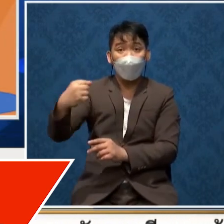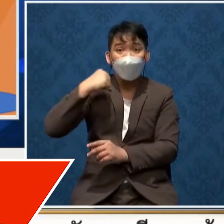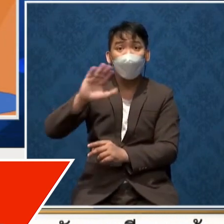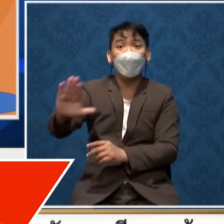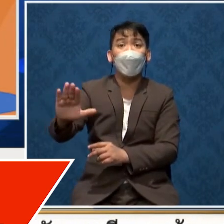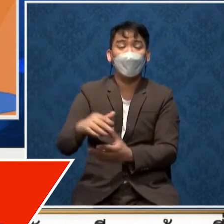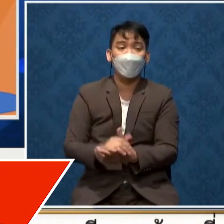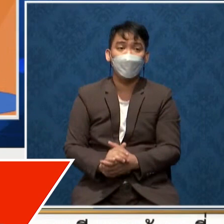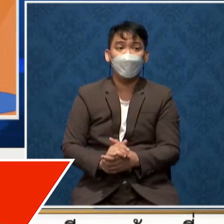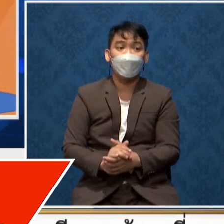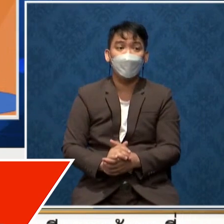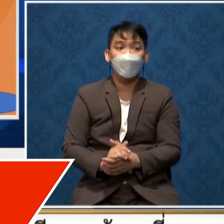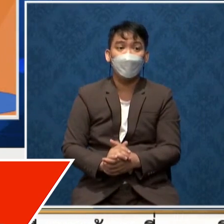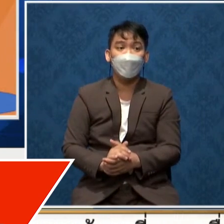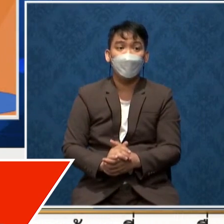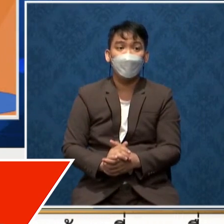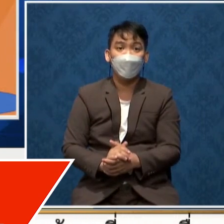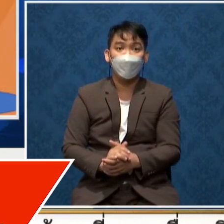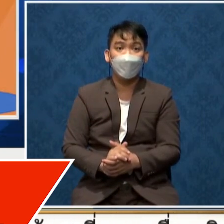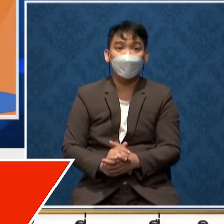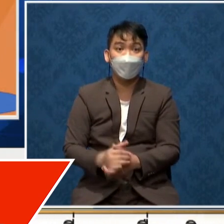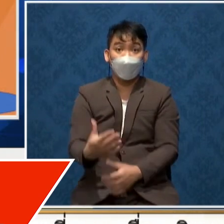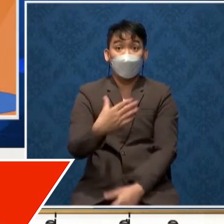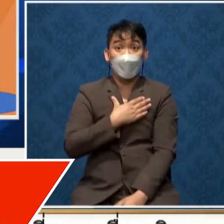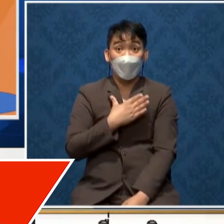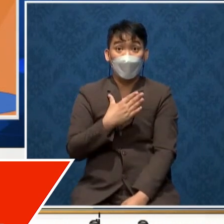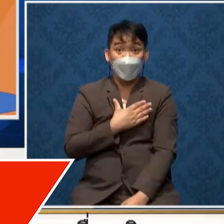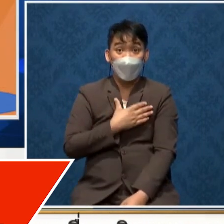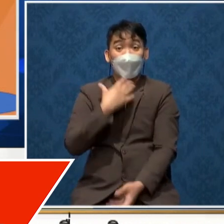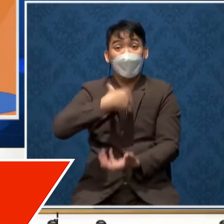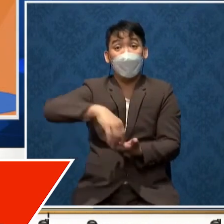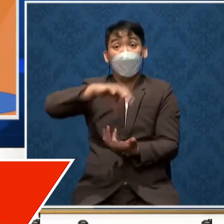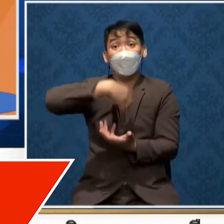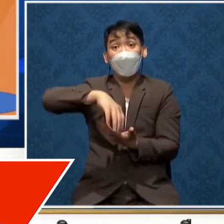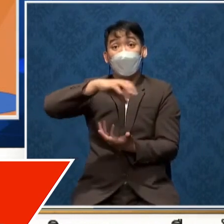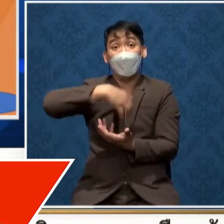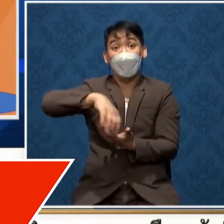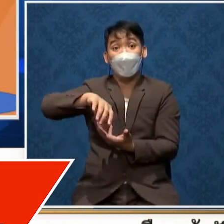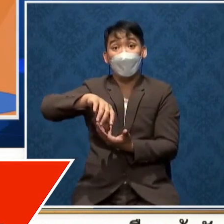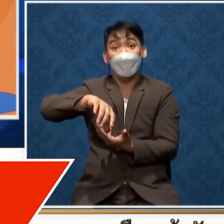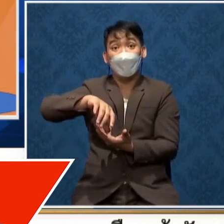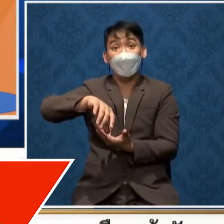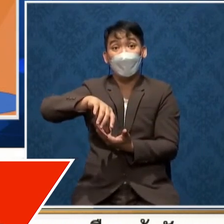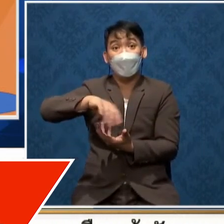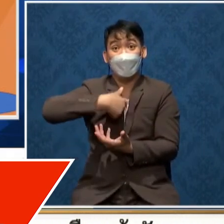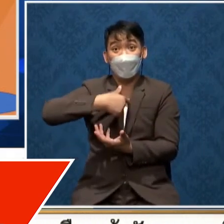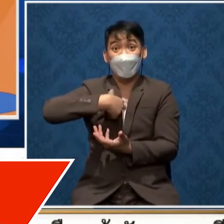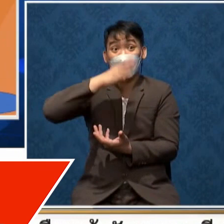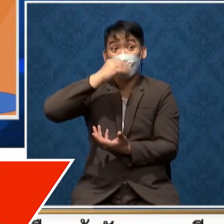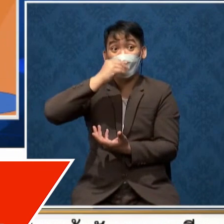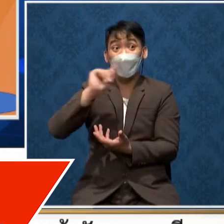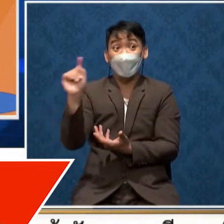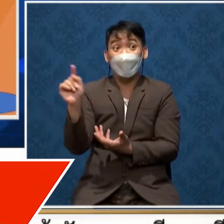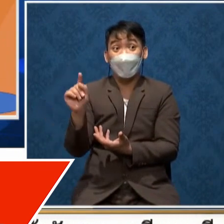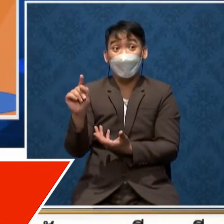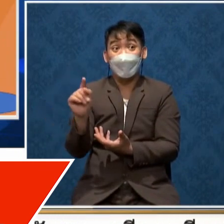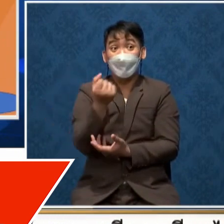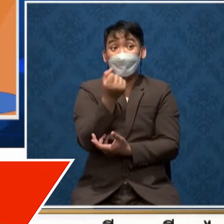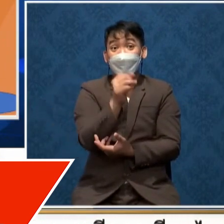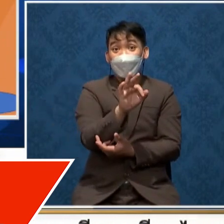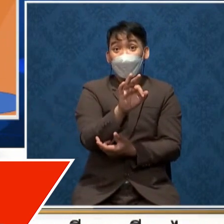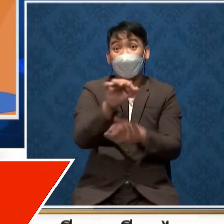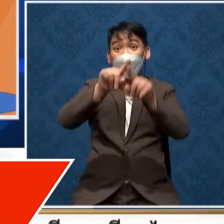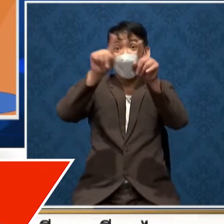หน้าที่และอำนาจของผู้อำนวยการที่ผมพูดถึงนั่นแหละมันไปปรากฏใน19วงเล็บ4นะครับ